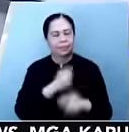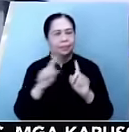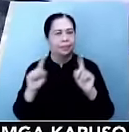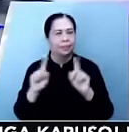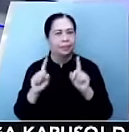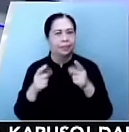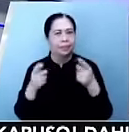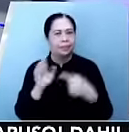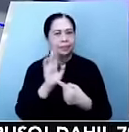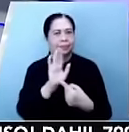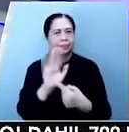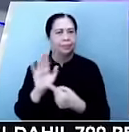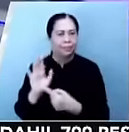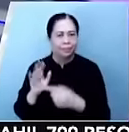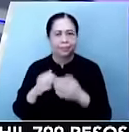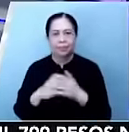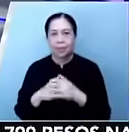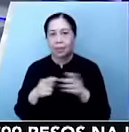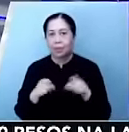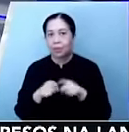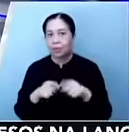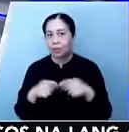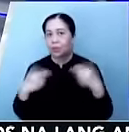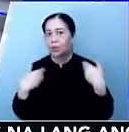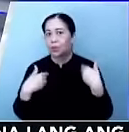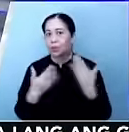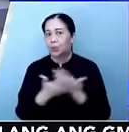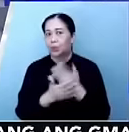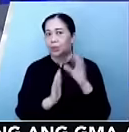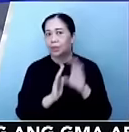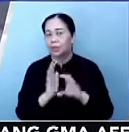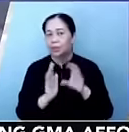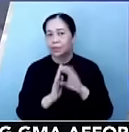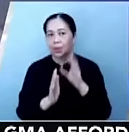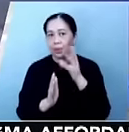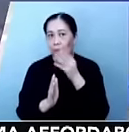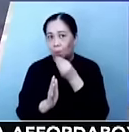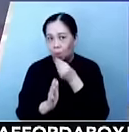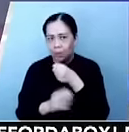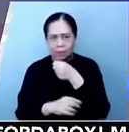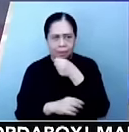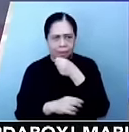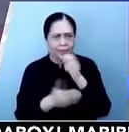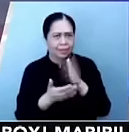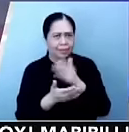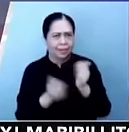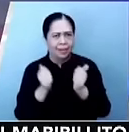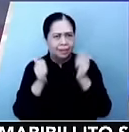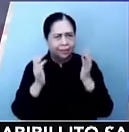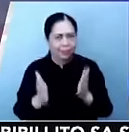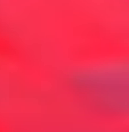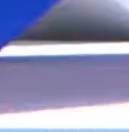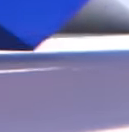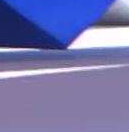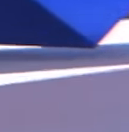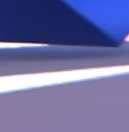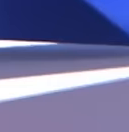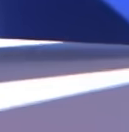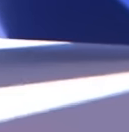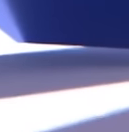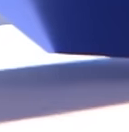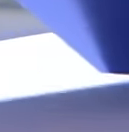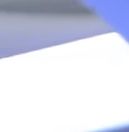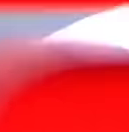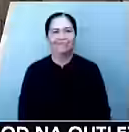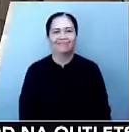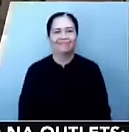episodes. At may papasok ting bagong character na gagampanan ng isang singer-actor. Yan ang ichichika ni Lars Santiago.